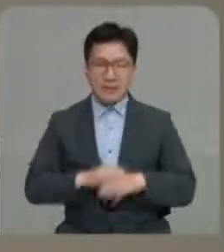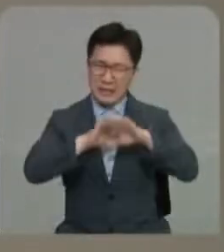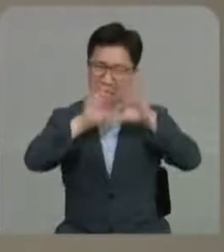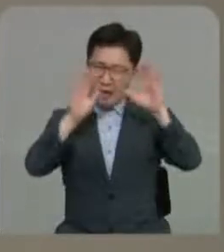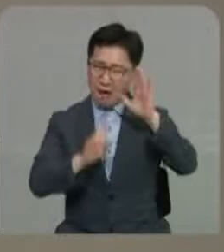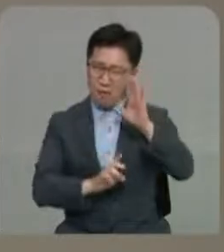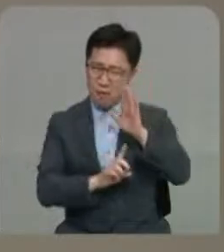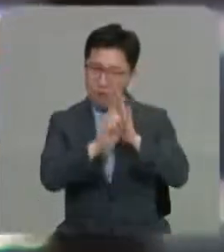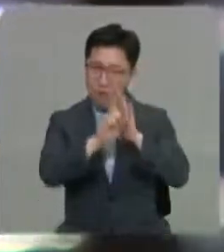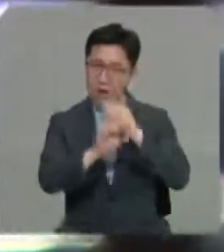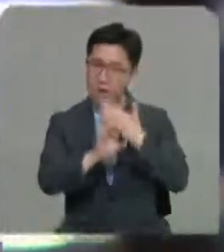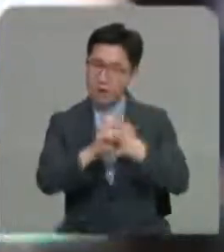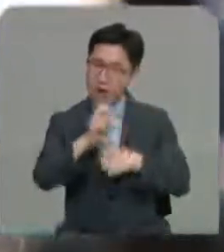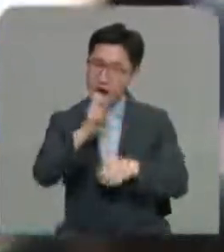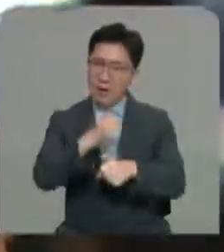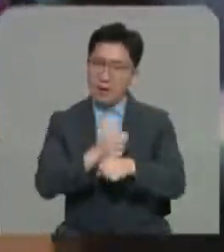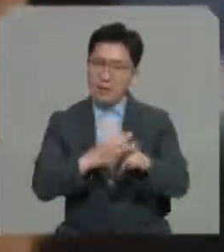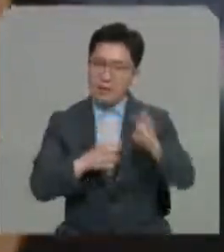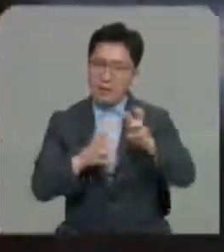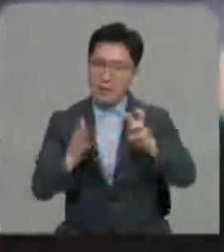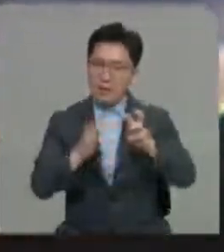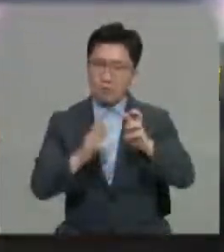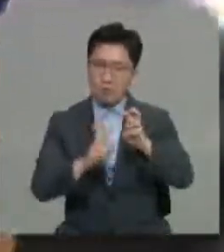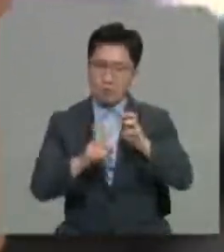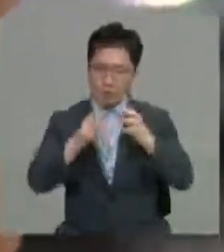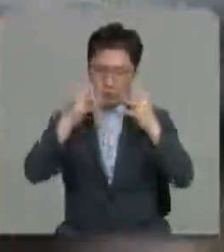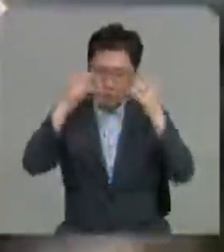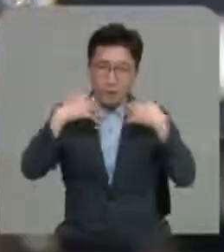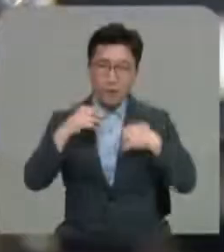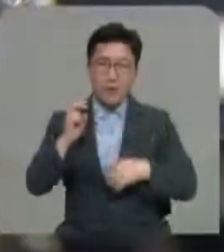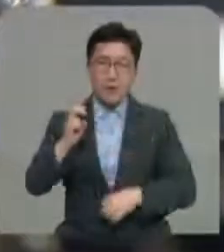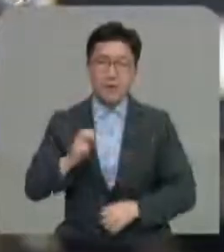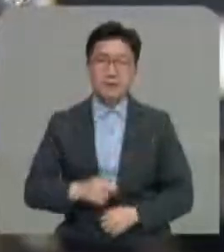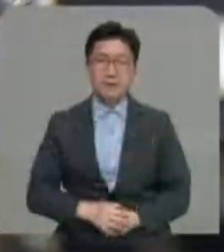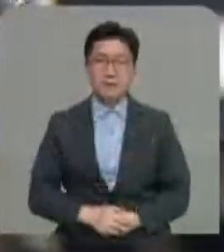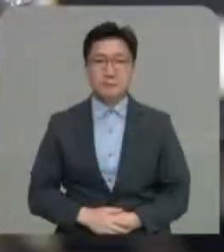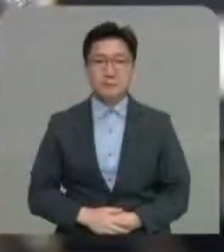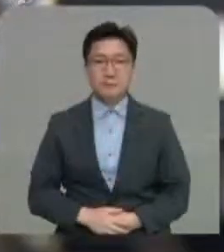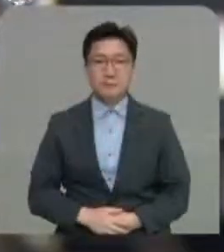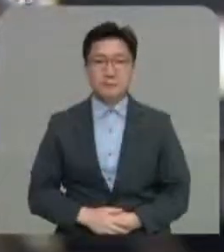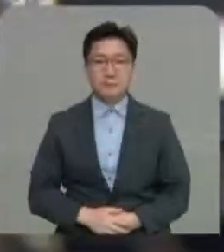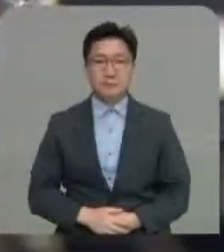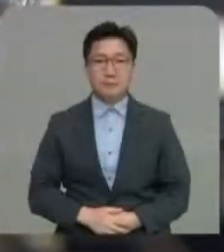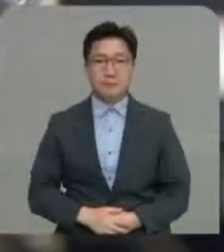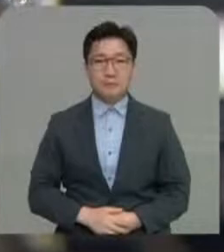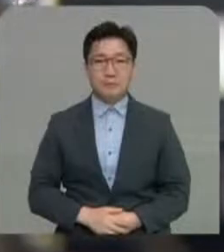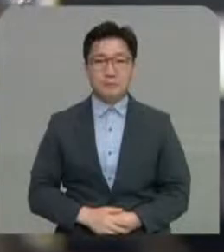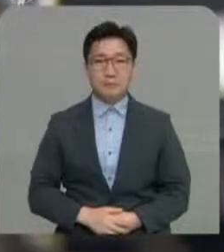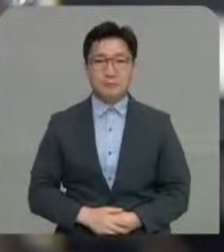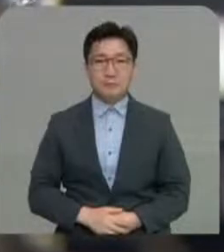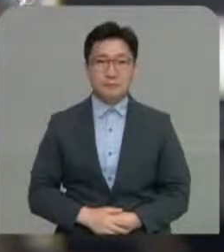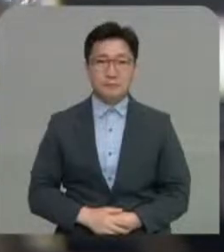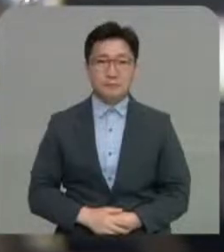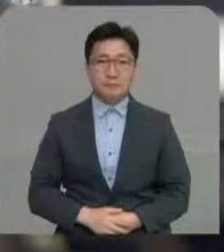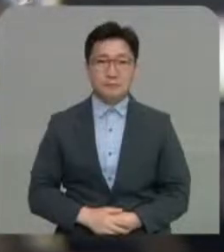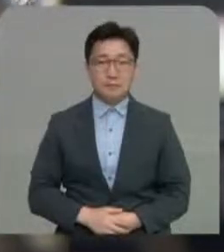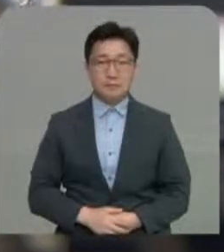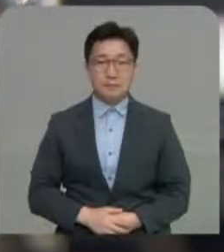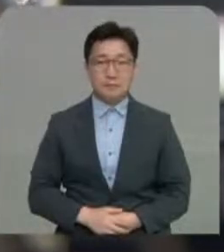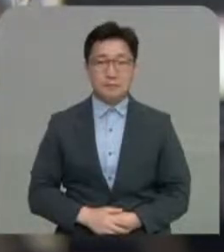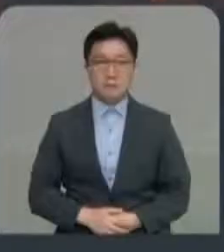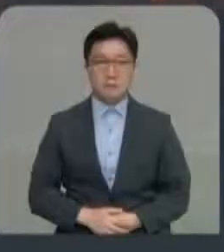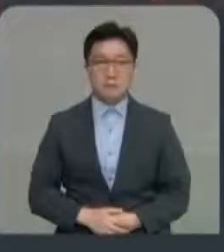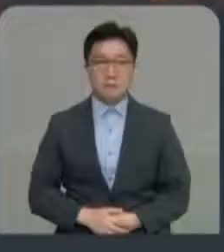30도 안팎의 무더위가 이어질 것으로 예보했습니다 kbs us 이수진 입니다